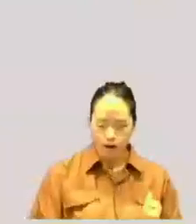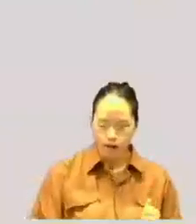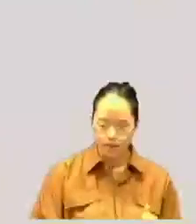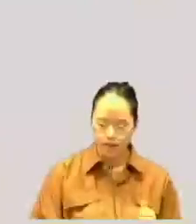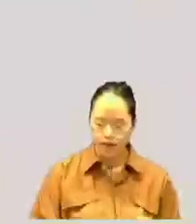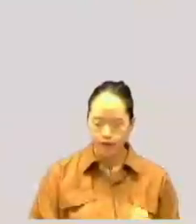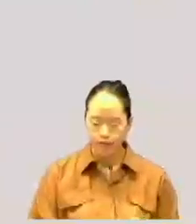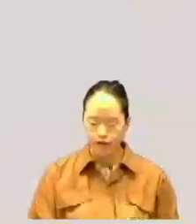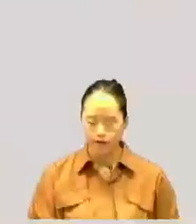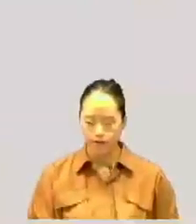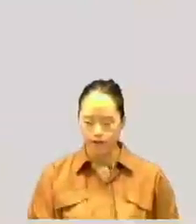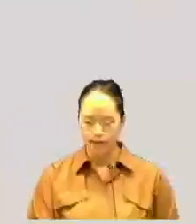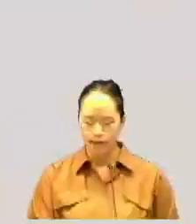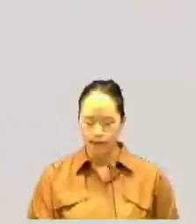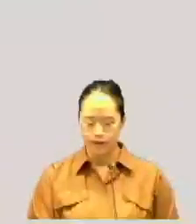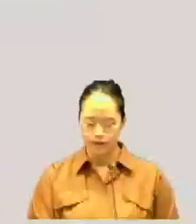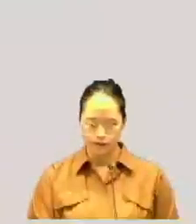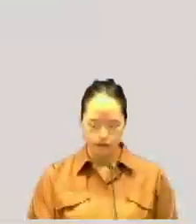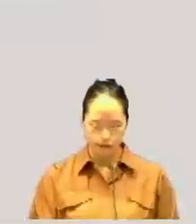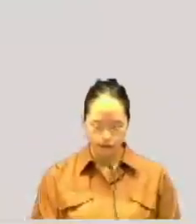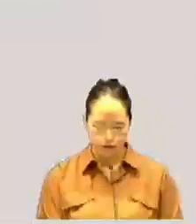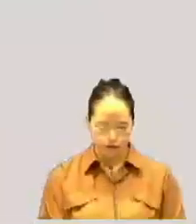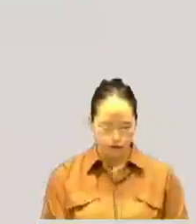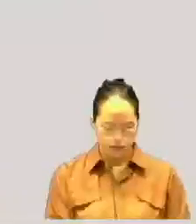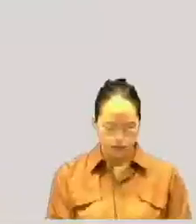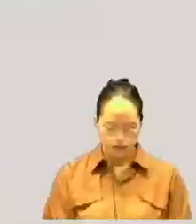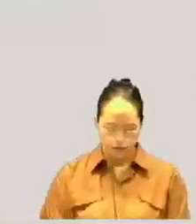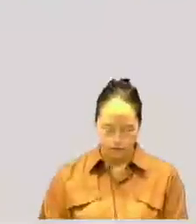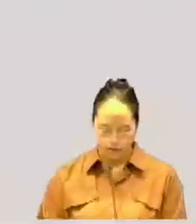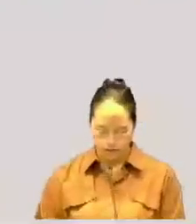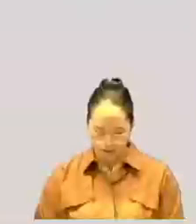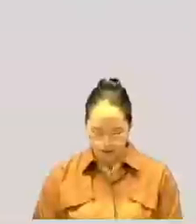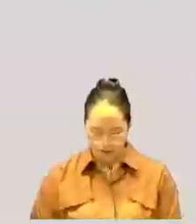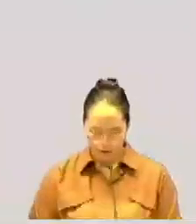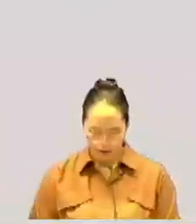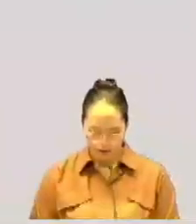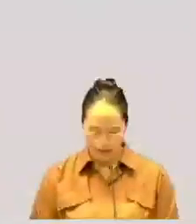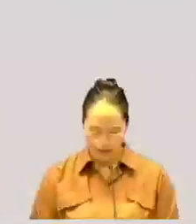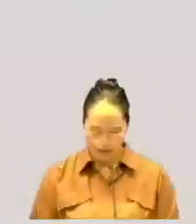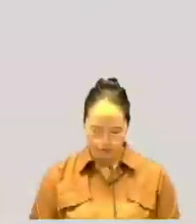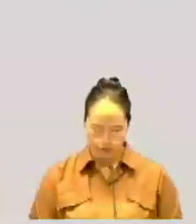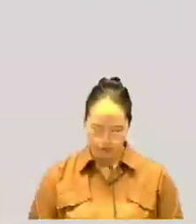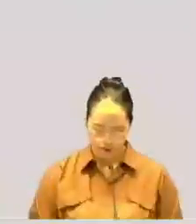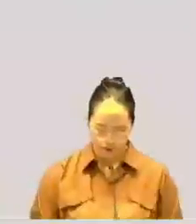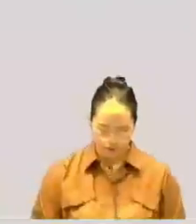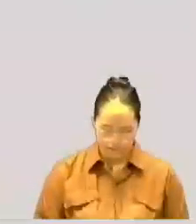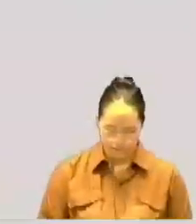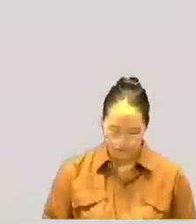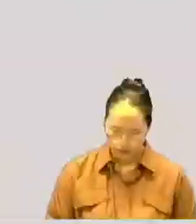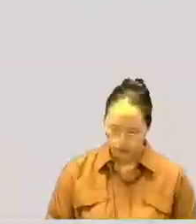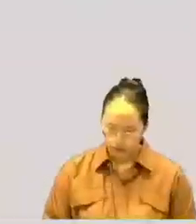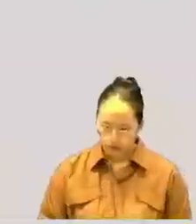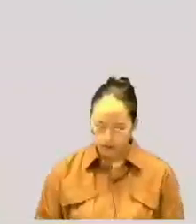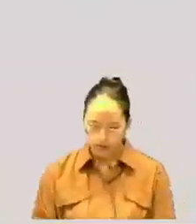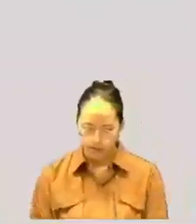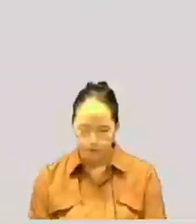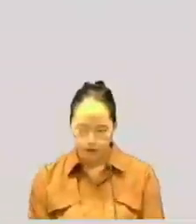述。所以呢，神呢在说的是我们最根本的人的问题呢，就是罪的问